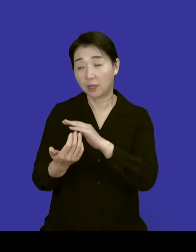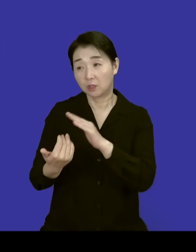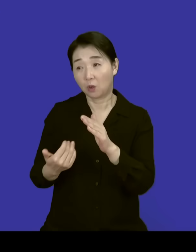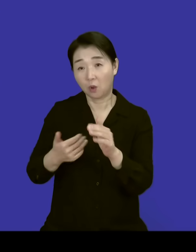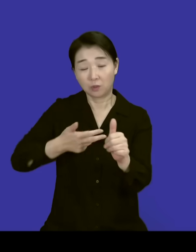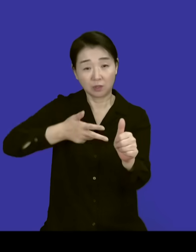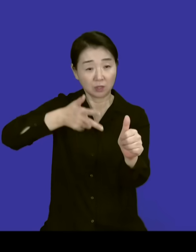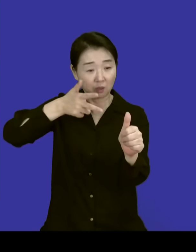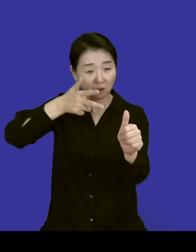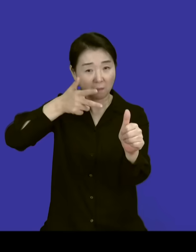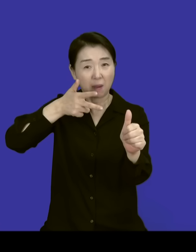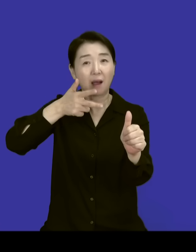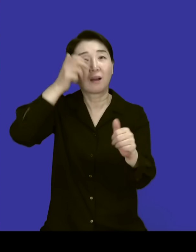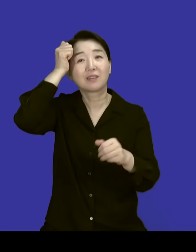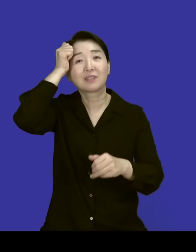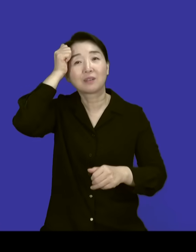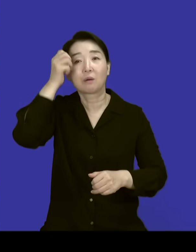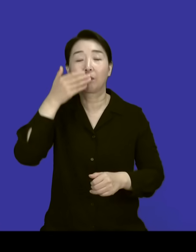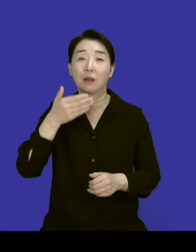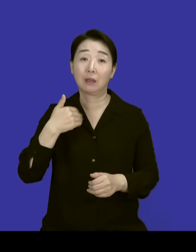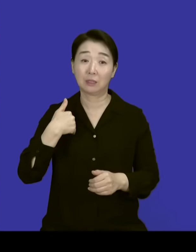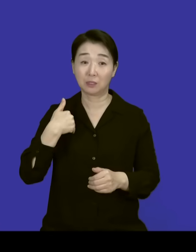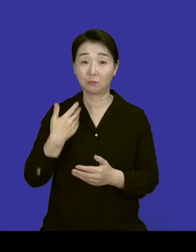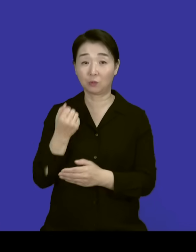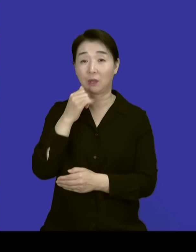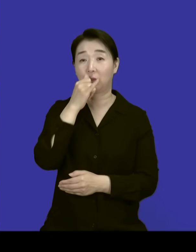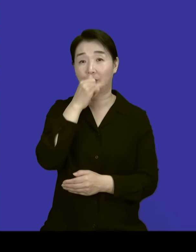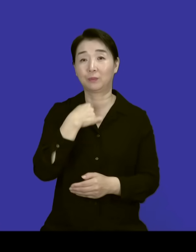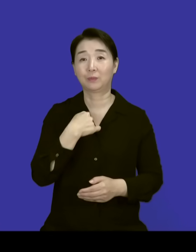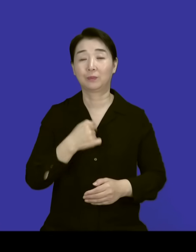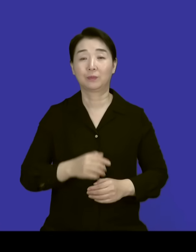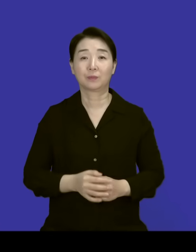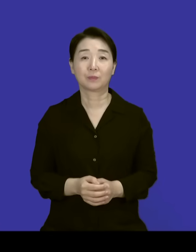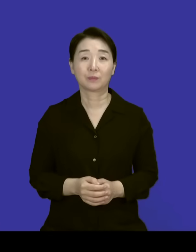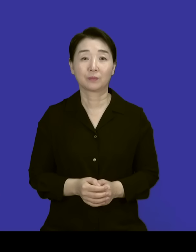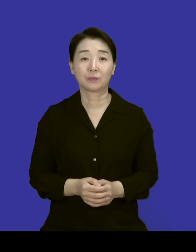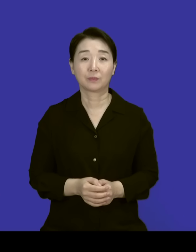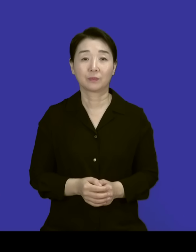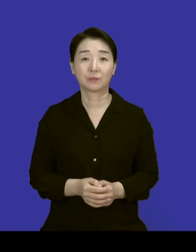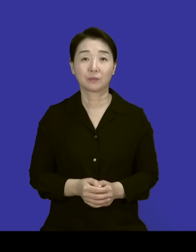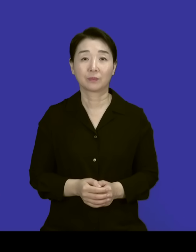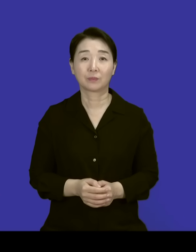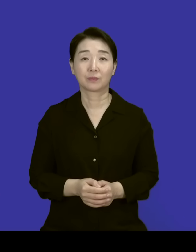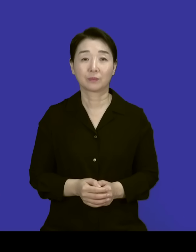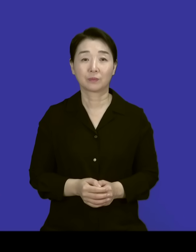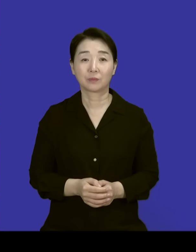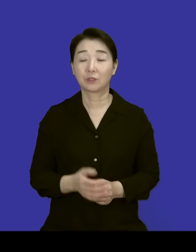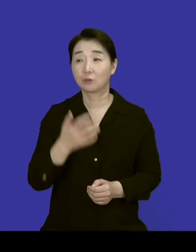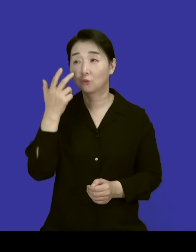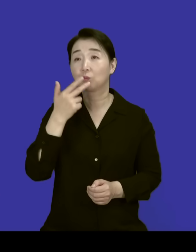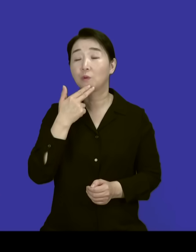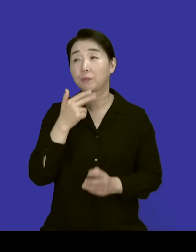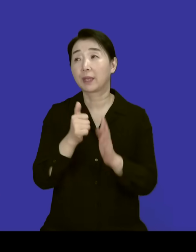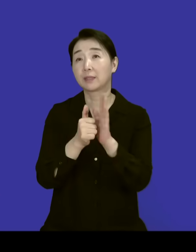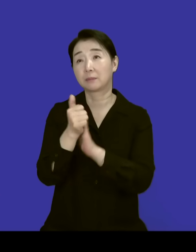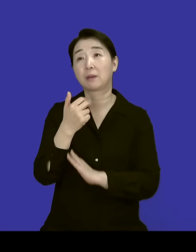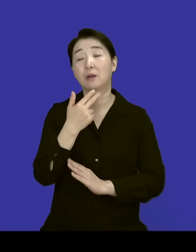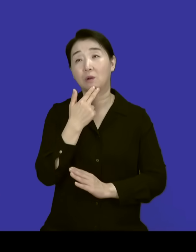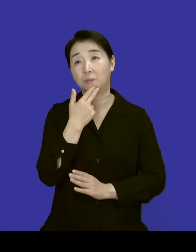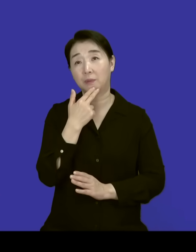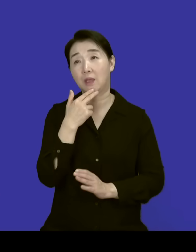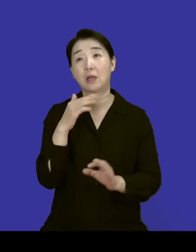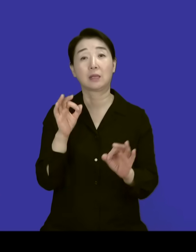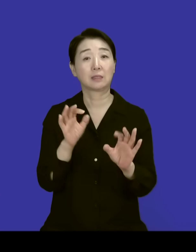오래 기억에 남겠네요. 그 영상이. 신기해요. 갖고 있어요 지금도 여기를. 그러니까요. 지금 뭐 꿈도 없다, 희망도 없다, 모든 것을